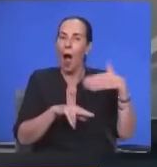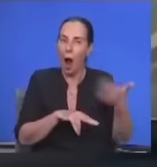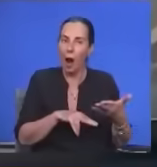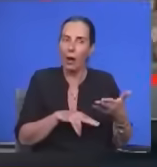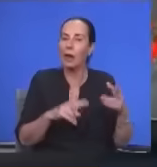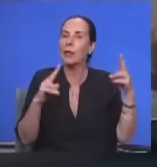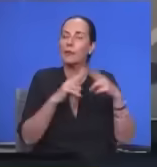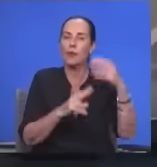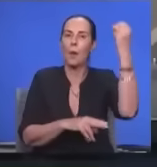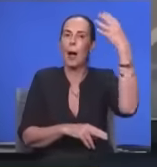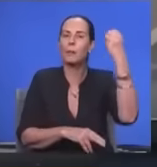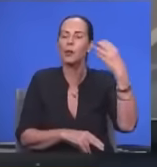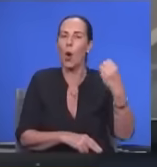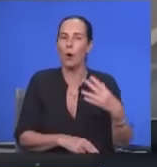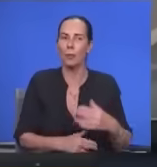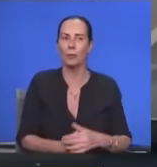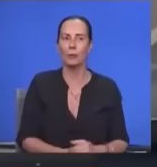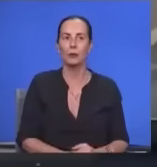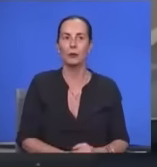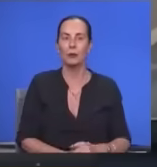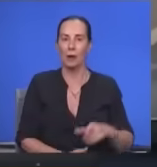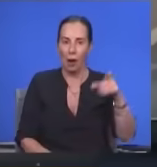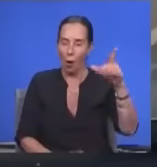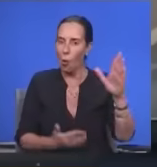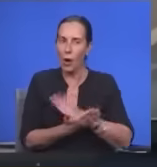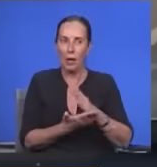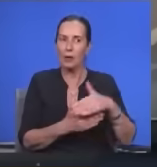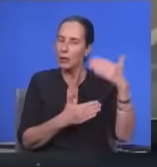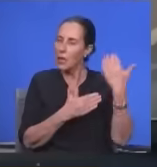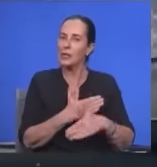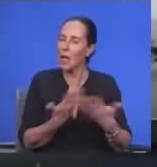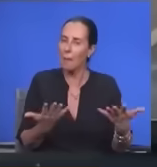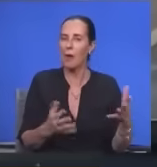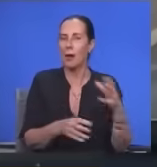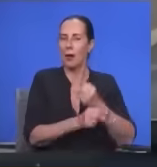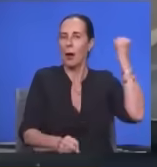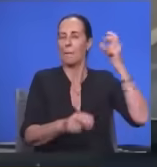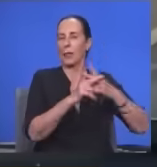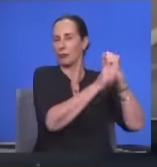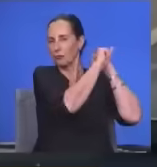דרכיהם ברמזור. הנהג התוקף החליט לסיים את המשימה עם מוט ברזל.